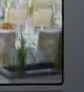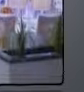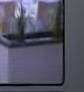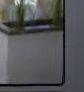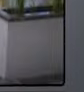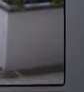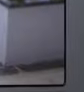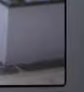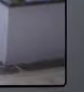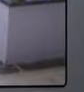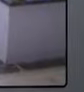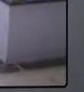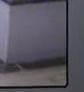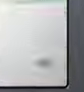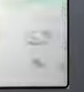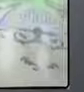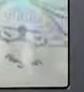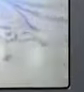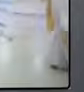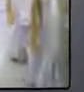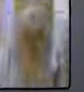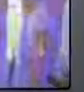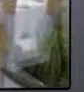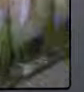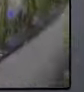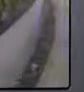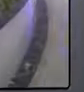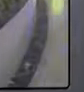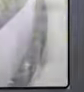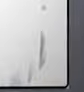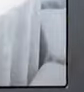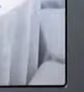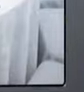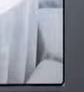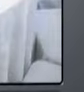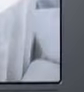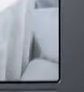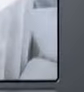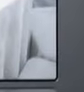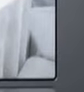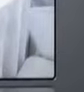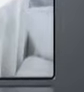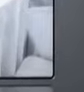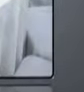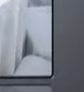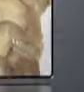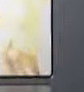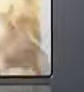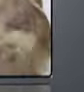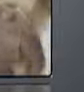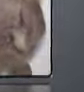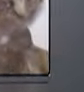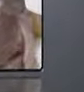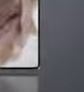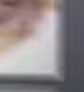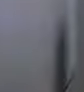Бір мекен бар шаңырақ деп аталған сұлу сырдың сәнменен жасанған дастарханы ас мәзірі тым бөлек, шаңырағы